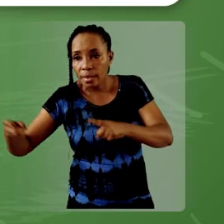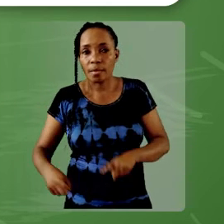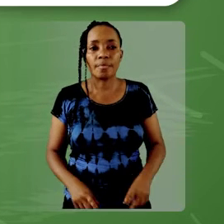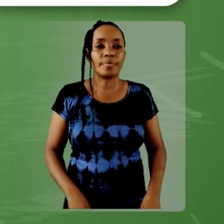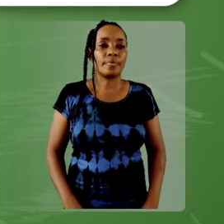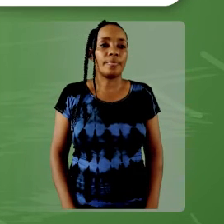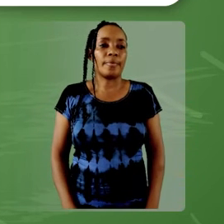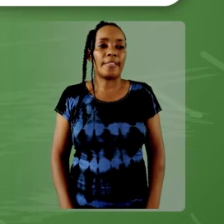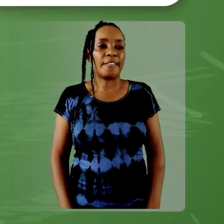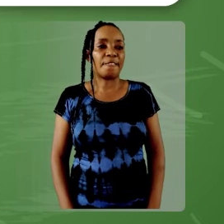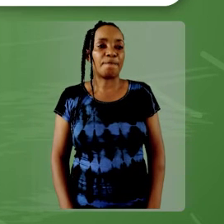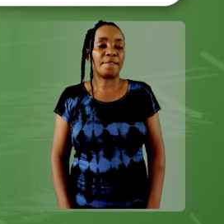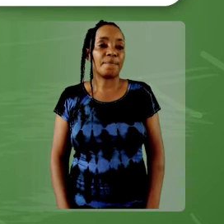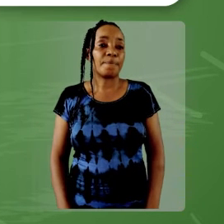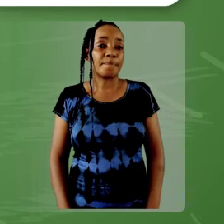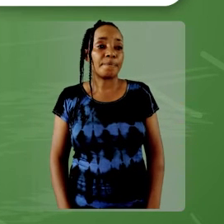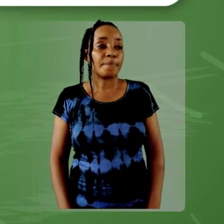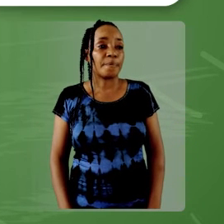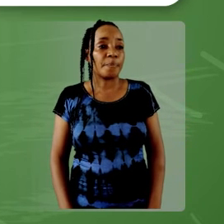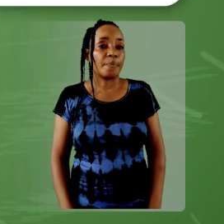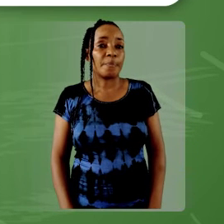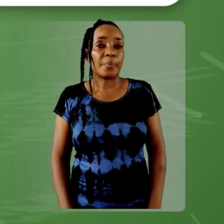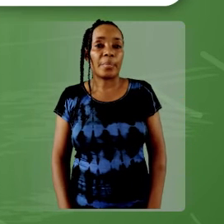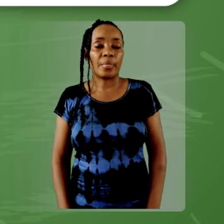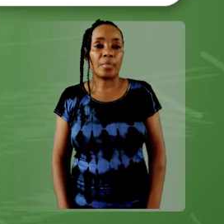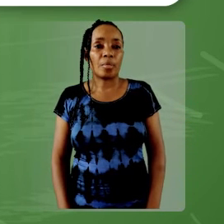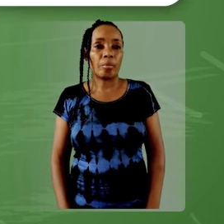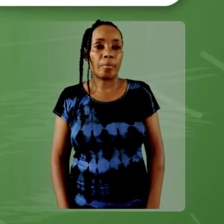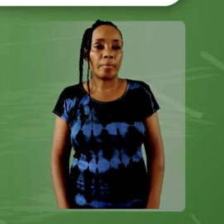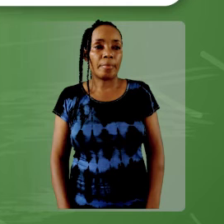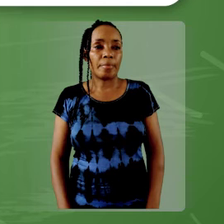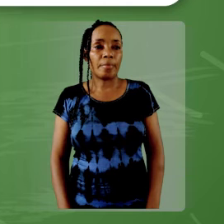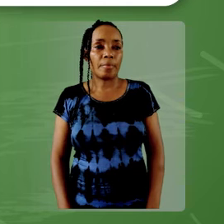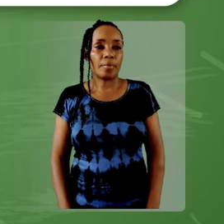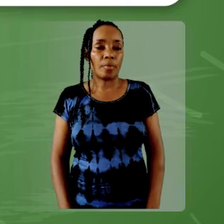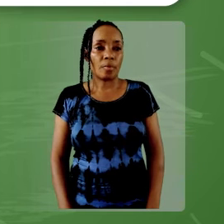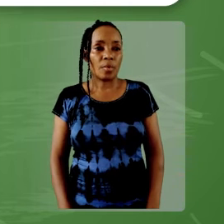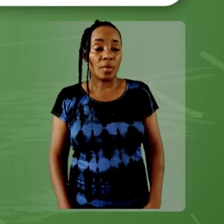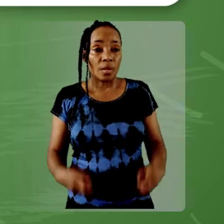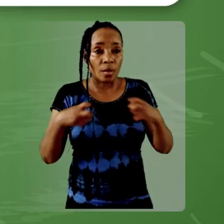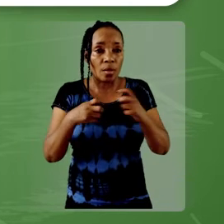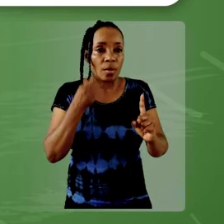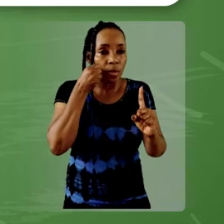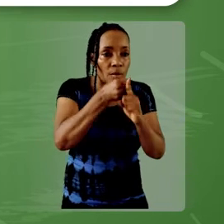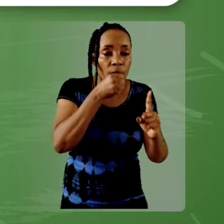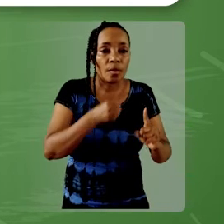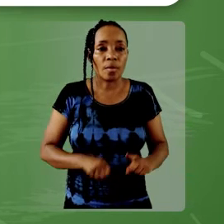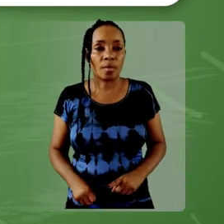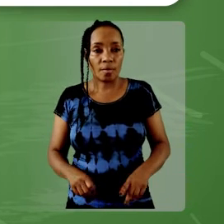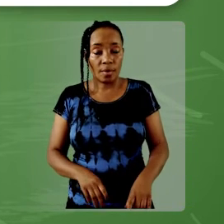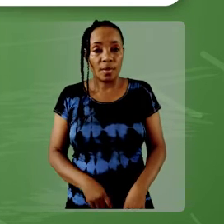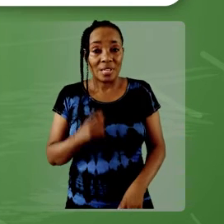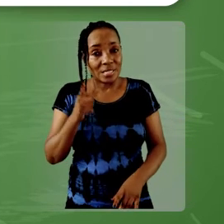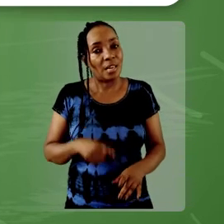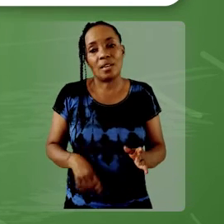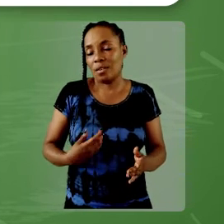on va relier électrisation à provoque des lésions. L'électrocution, l'électrocution va entraîner